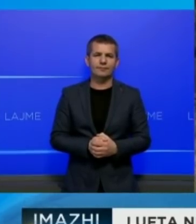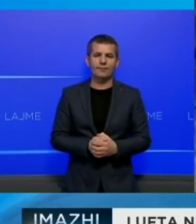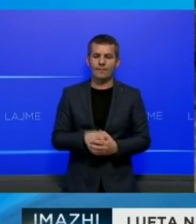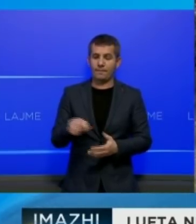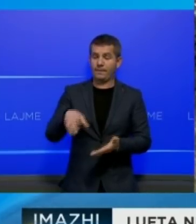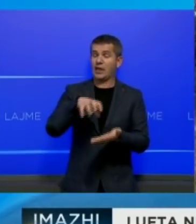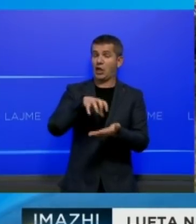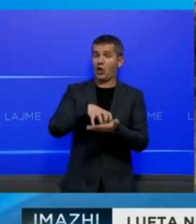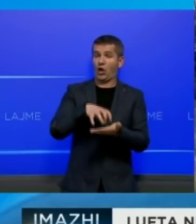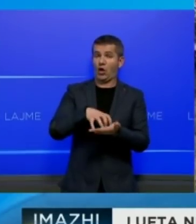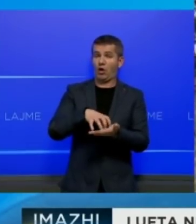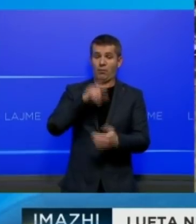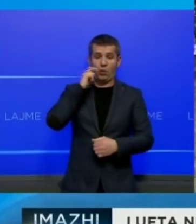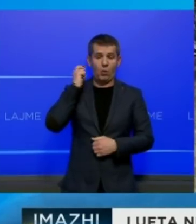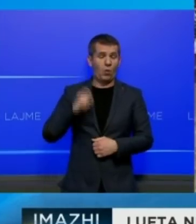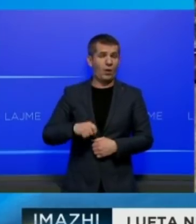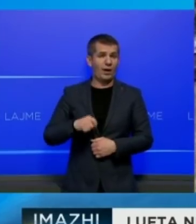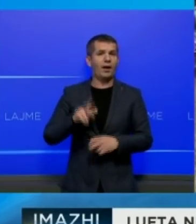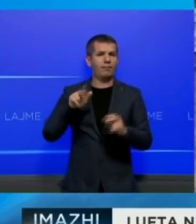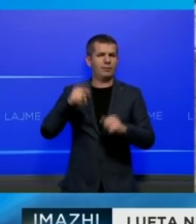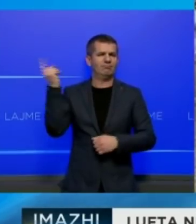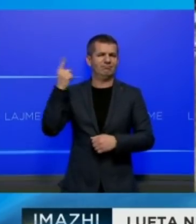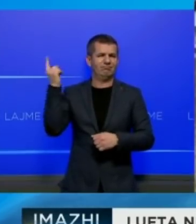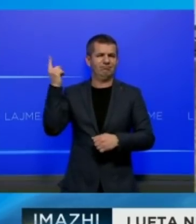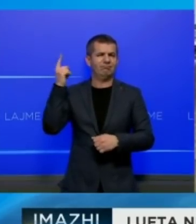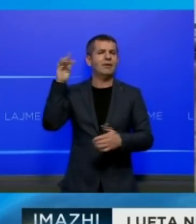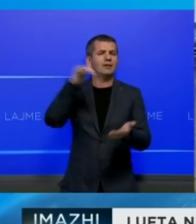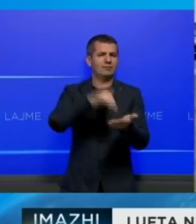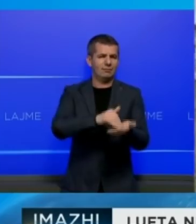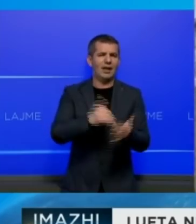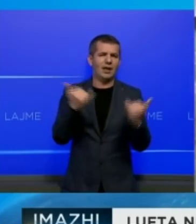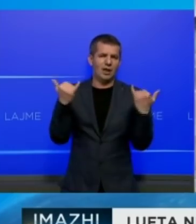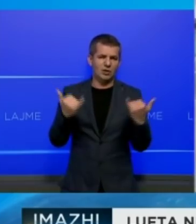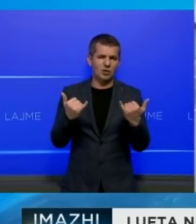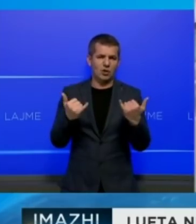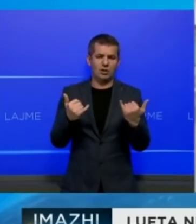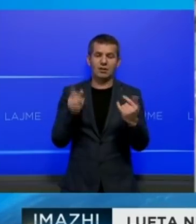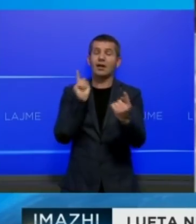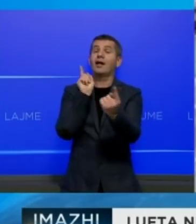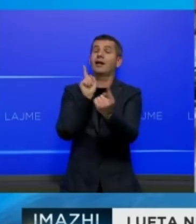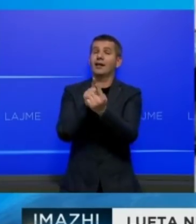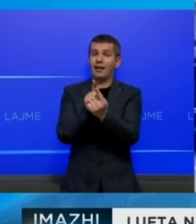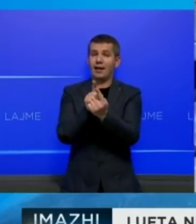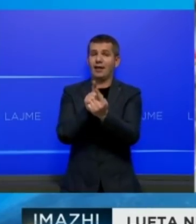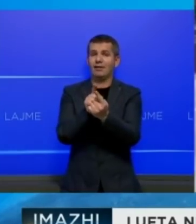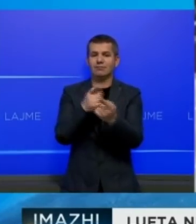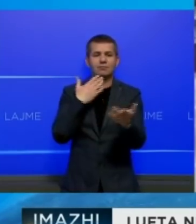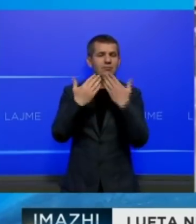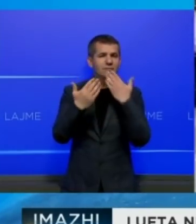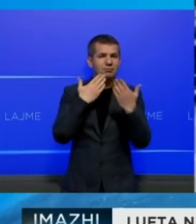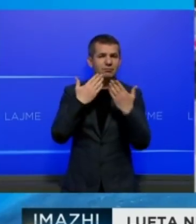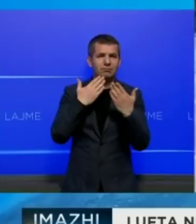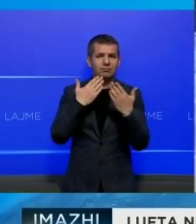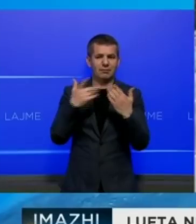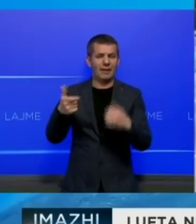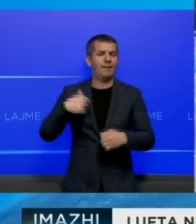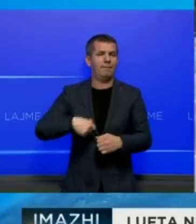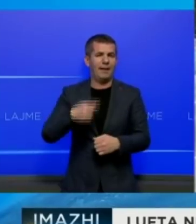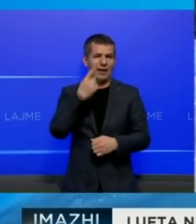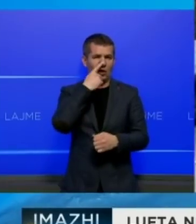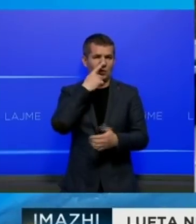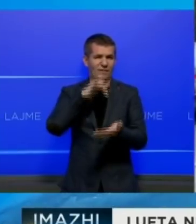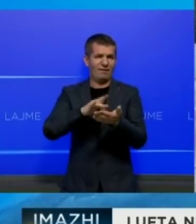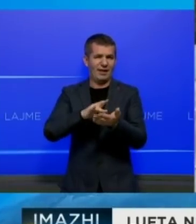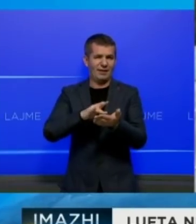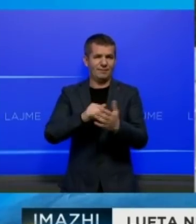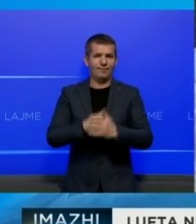Delegacioni i Ukrainës kam rritur me helikopter për rundin e dytë të bisedimeve me palën ruse në regionin Brest të Bielorusisë. Rundi i parë